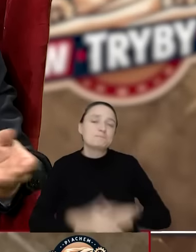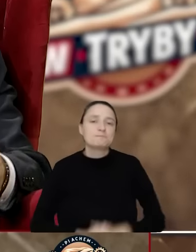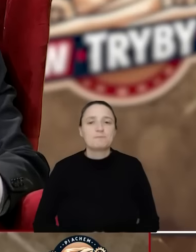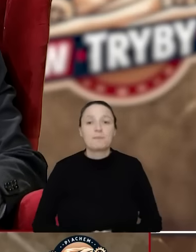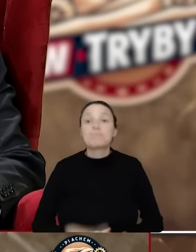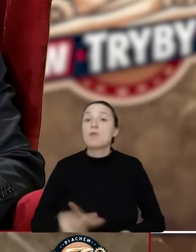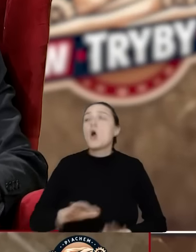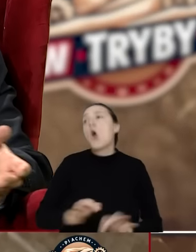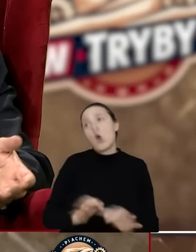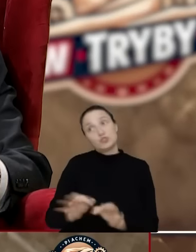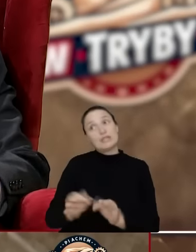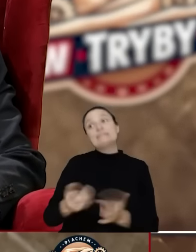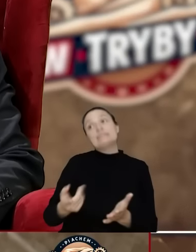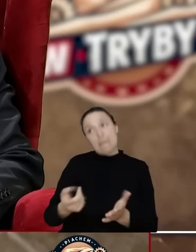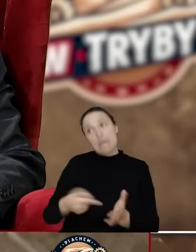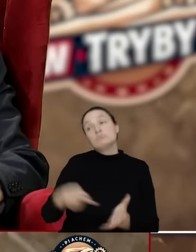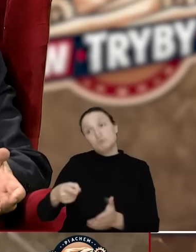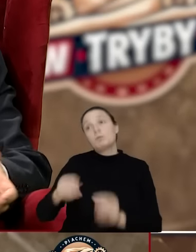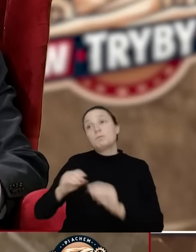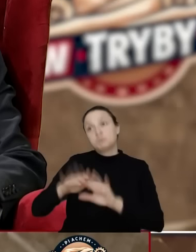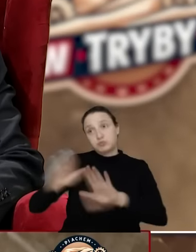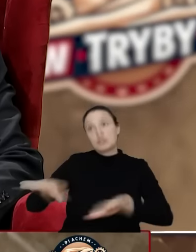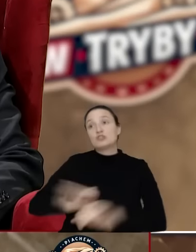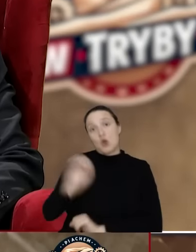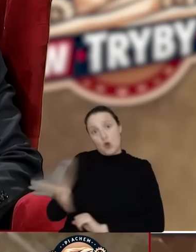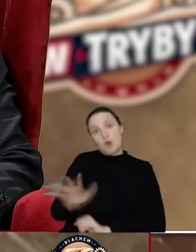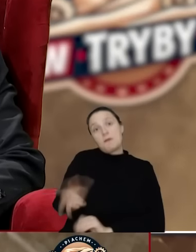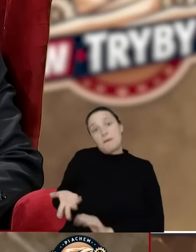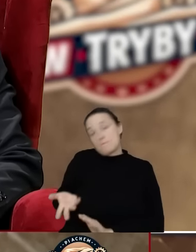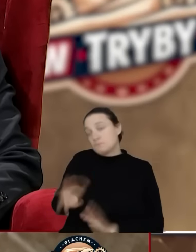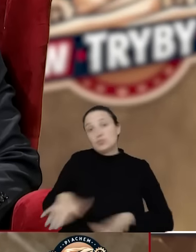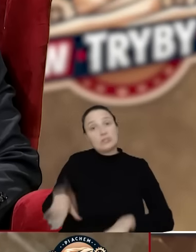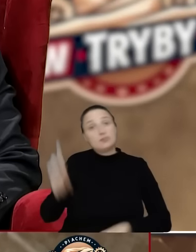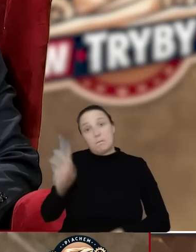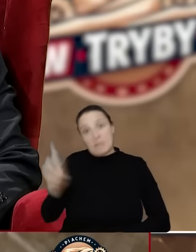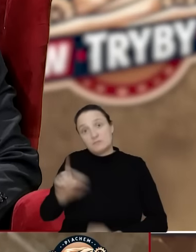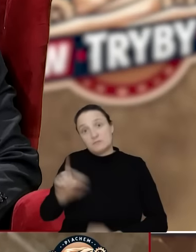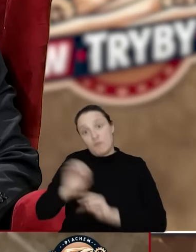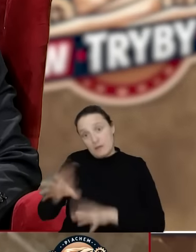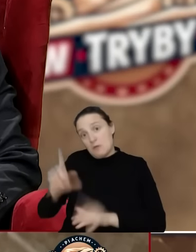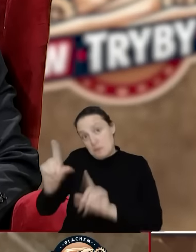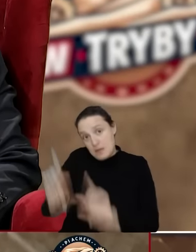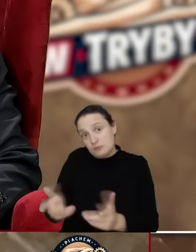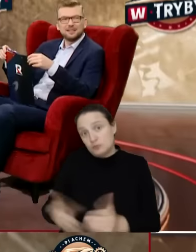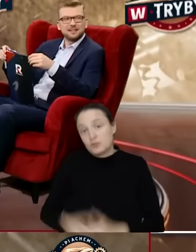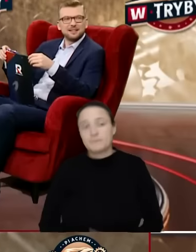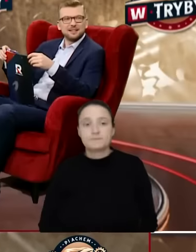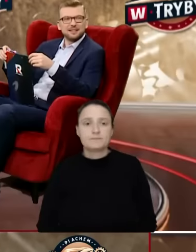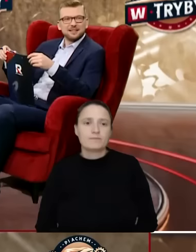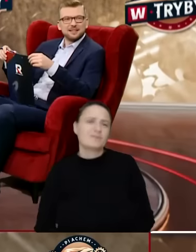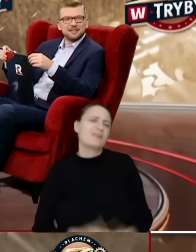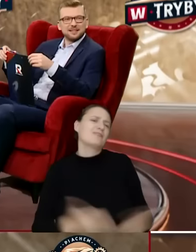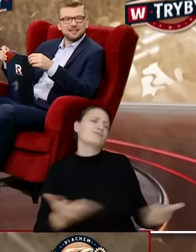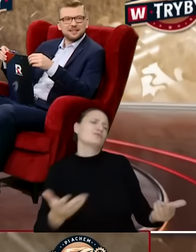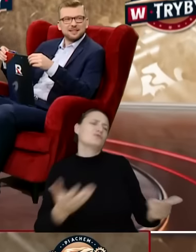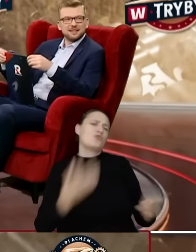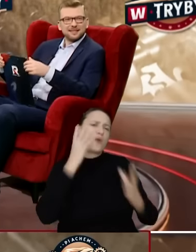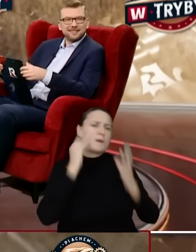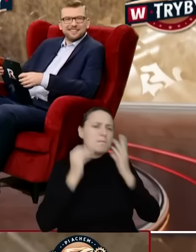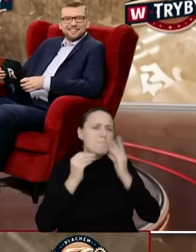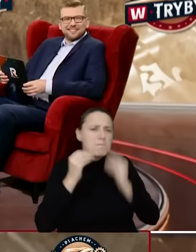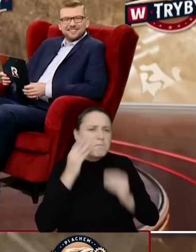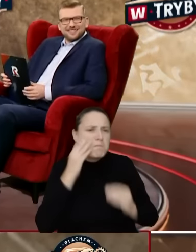oszczędzają na przedszkolu dla dzieci, bo tu państwowe jest tańsze dużo. Ale przecież bawialnia i przedszkole są w Sejmie, to i